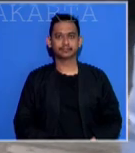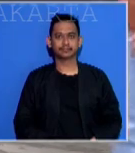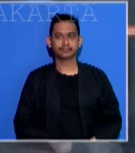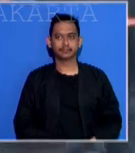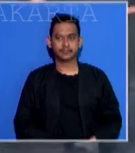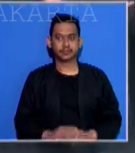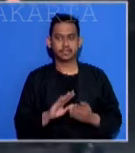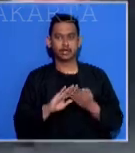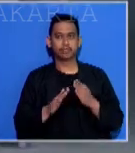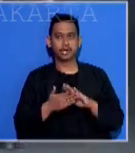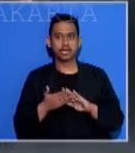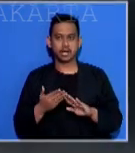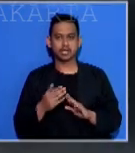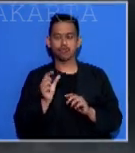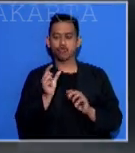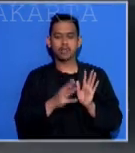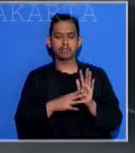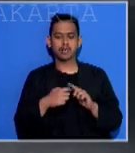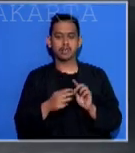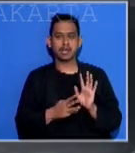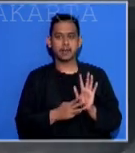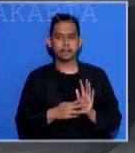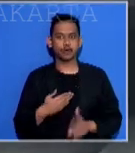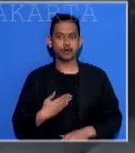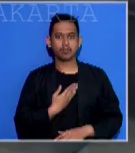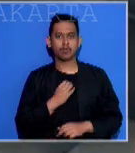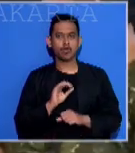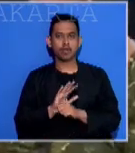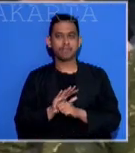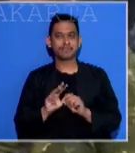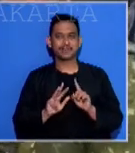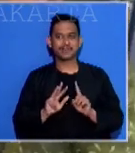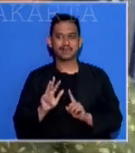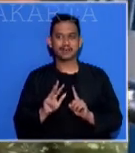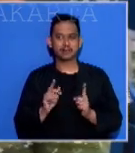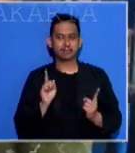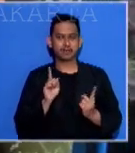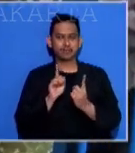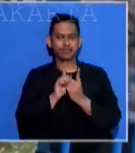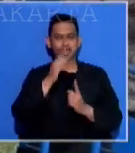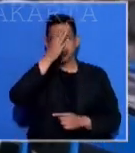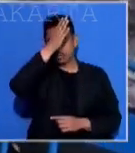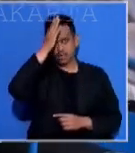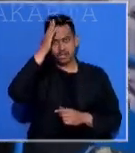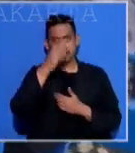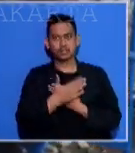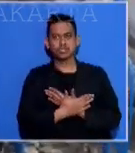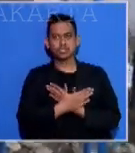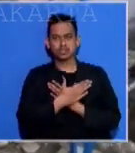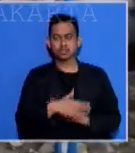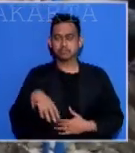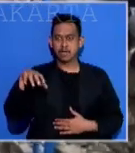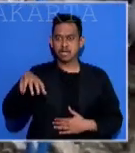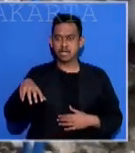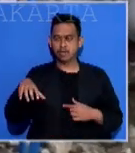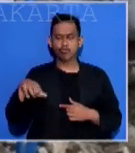Komunitas UMKM korban COVID-19 daerah istimewa Yogyakarta melakukan pertemuan dengan Bupati Gunung Kidul di posko UMKM korban COVID-19